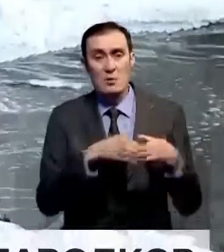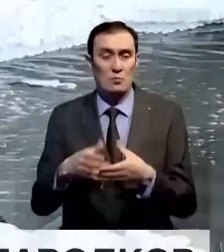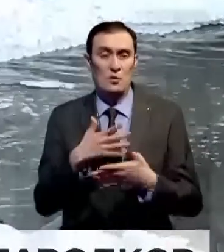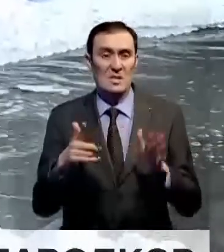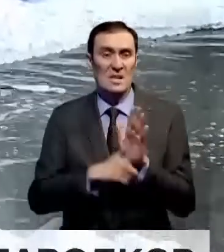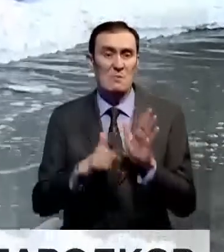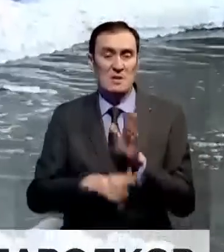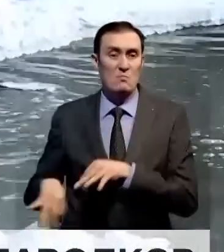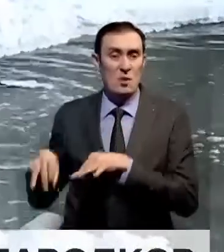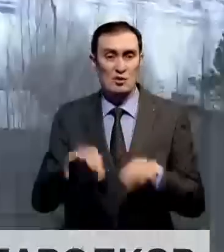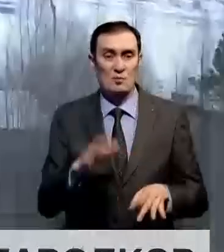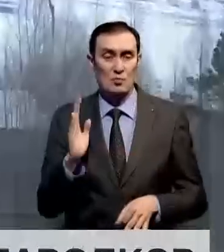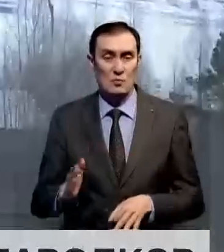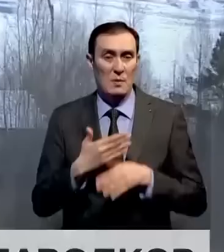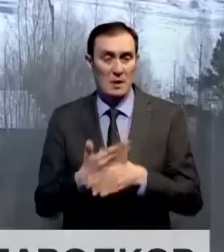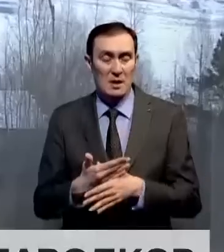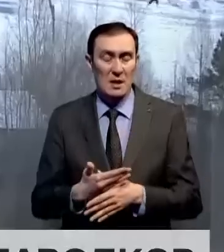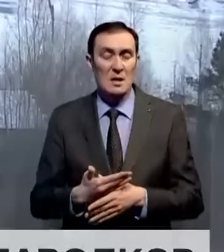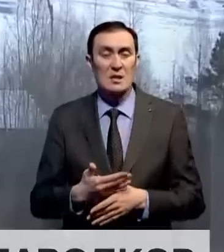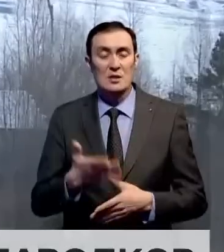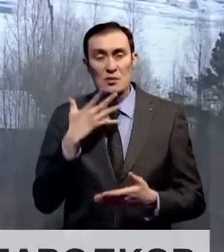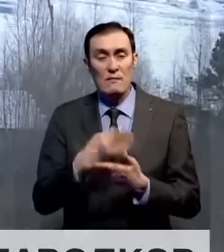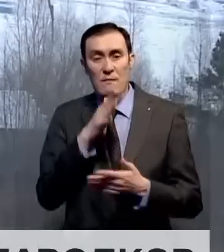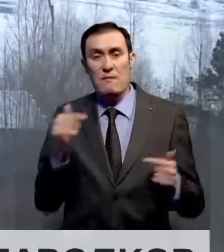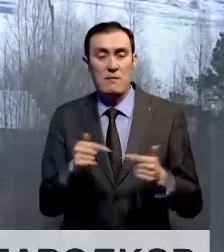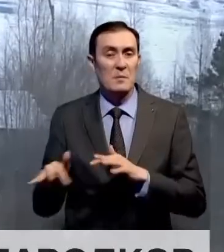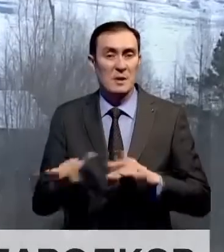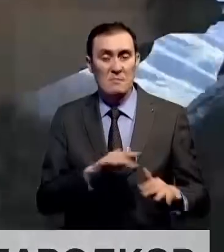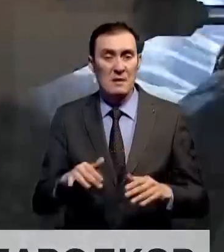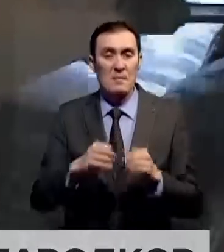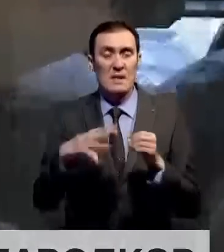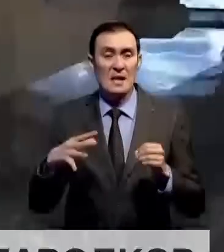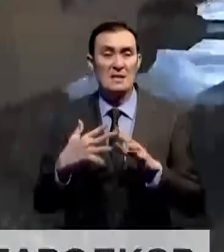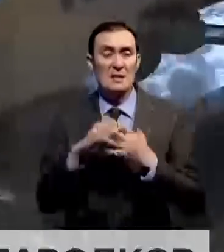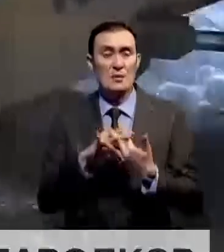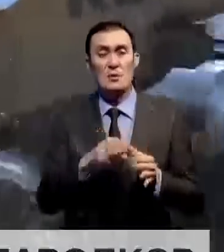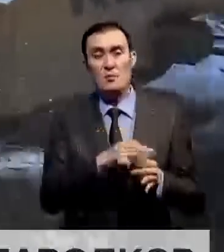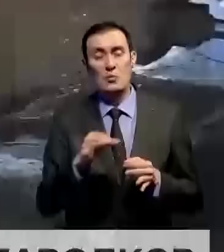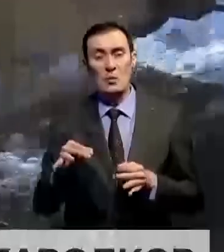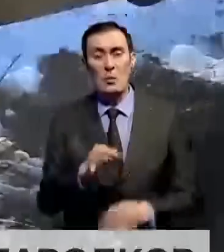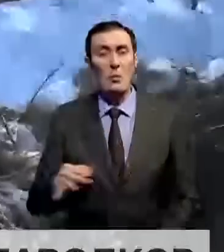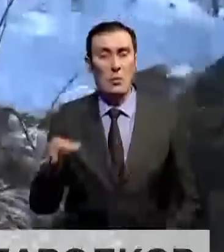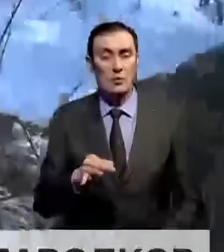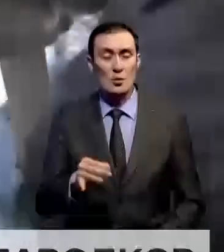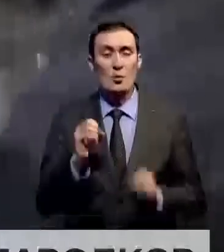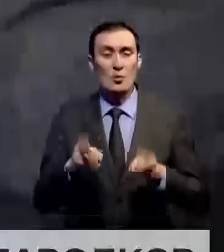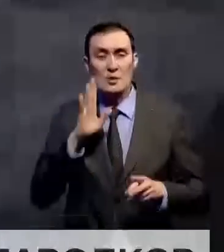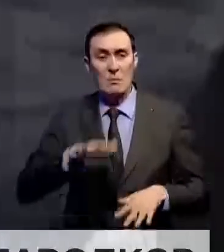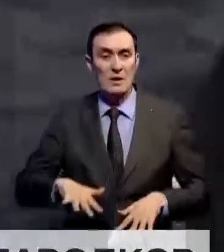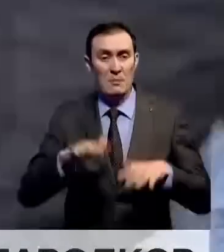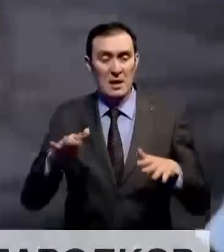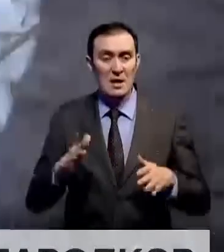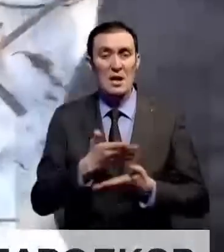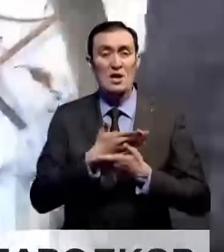70 спецмашин. По прогнозам спасателей, за счет своевременных мер в 15 населенных пунктах региона угрозы подтоплений